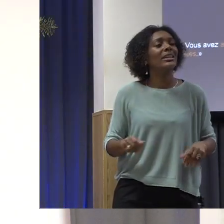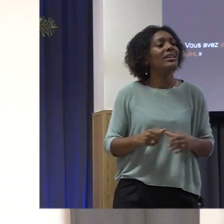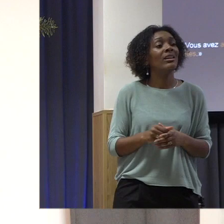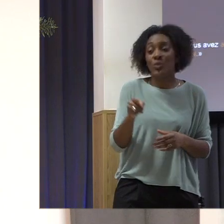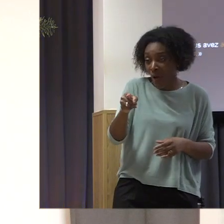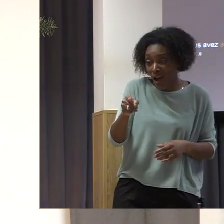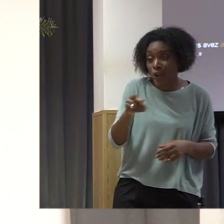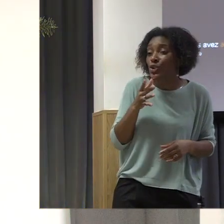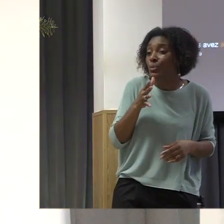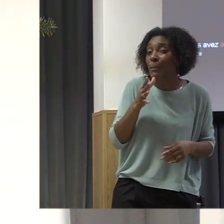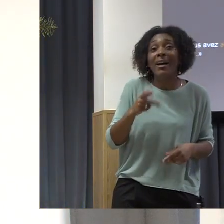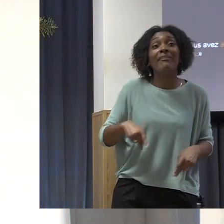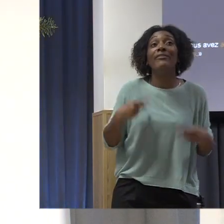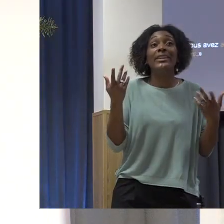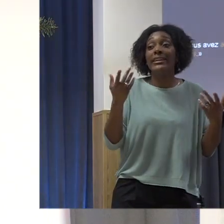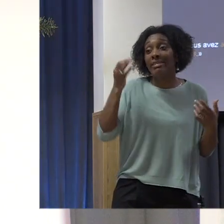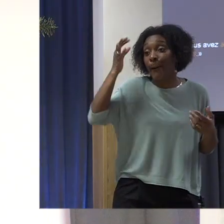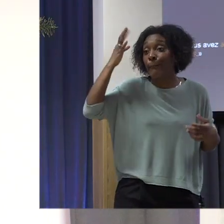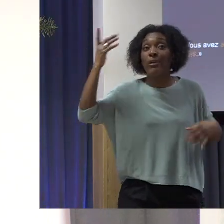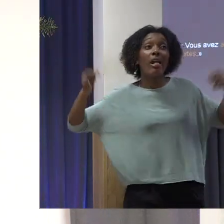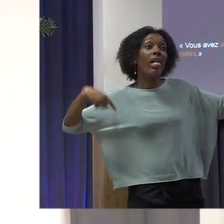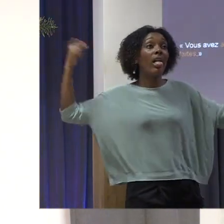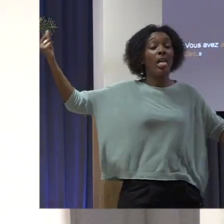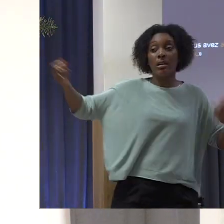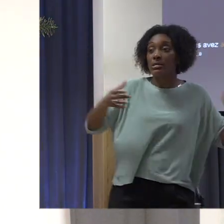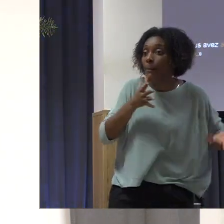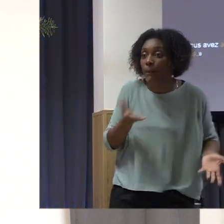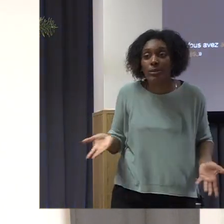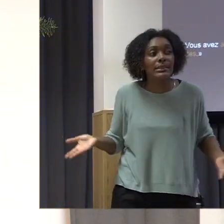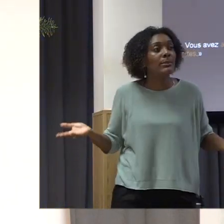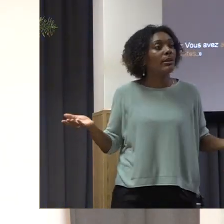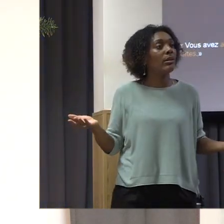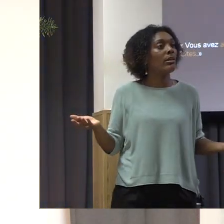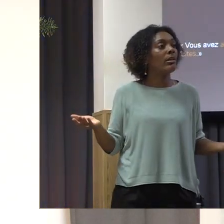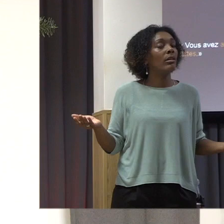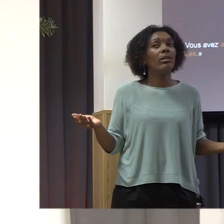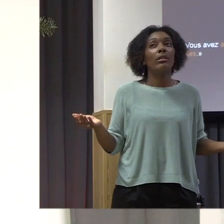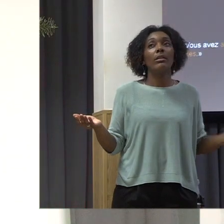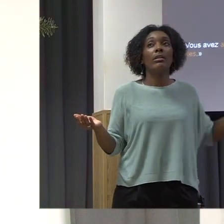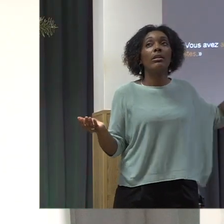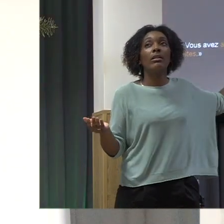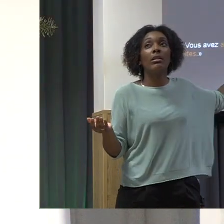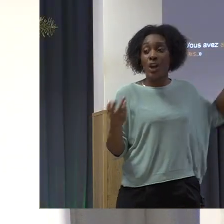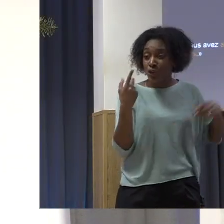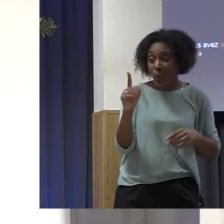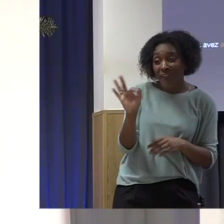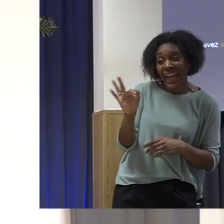vie amorale, immorale, que personne ne cause du tort à son